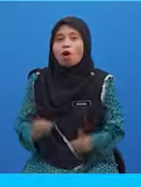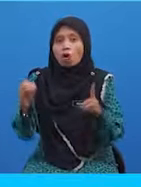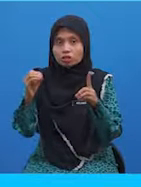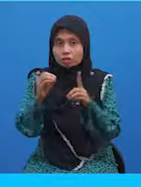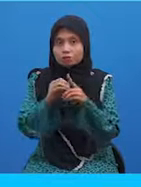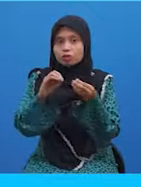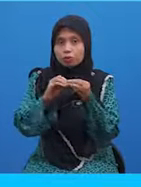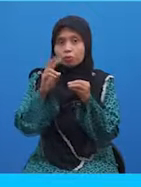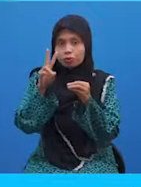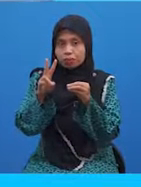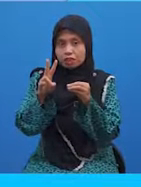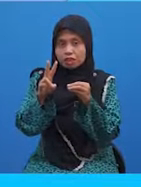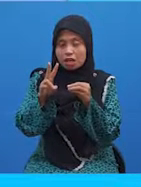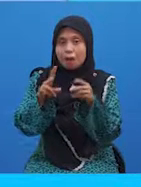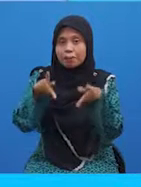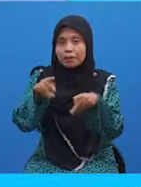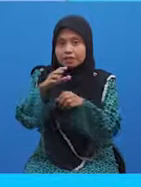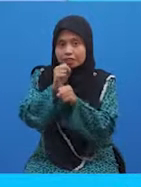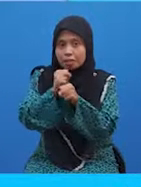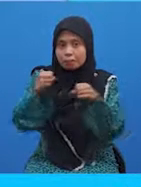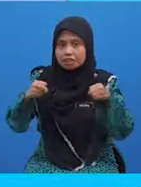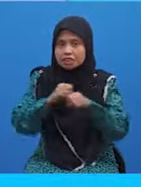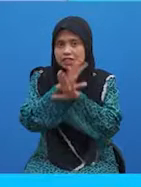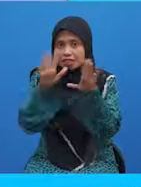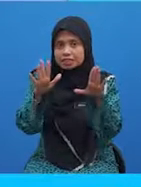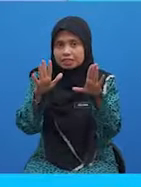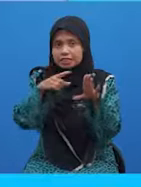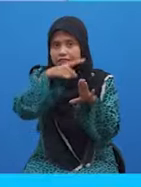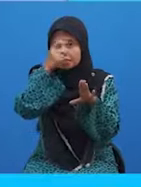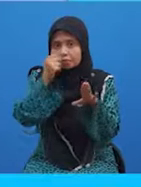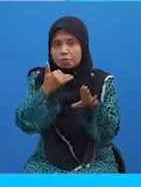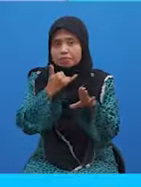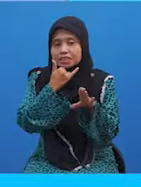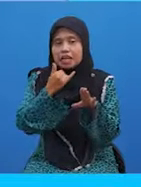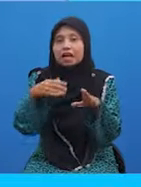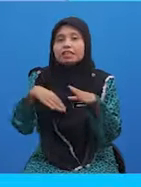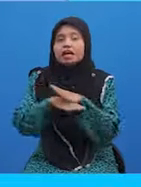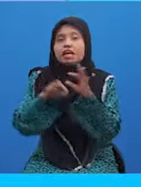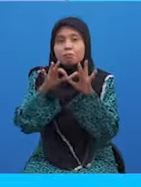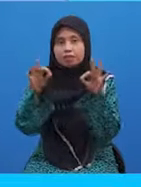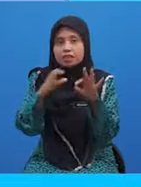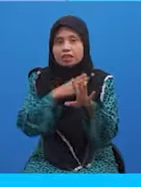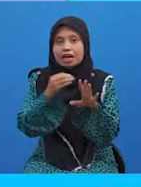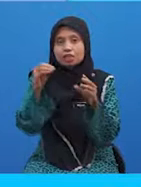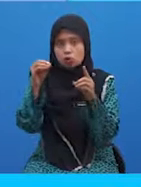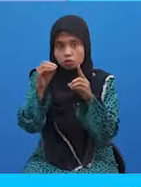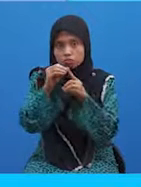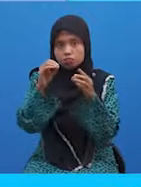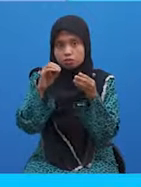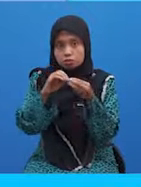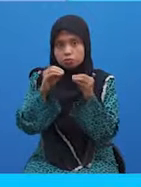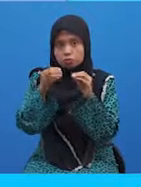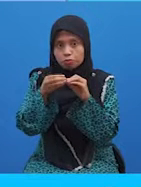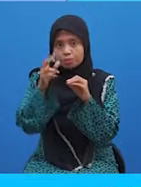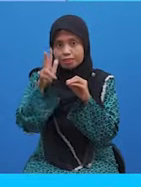Objektif kedua, pelajar dapat menjelaskan sebab kesalahan dalam ayat dan objektif ketiga,